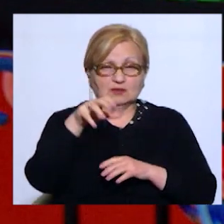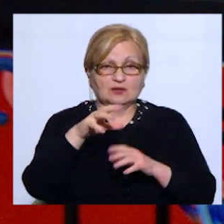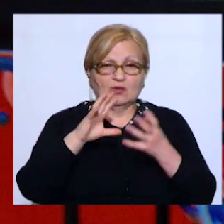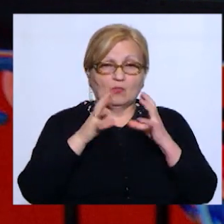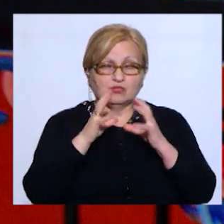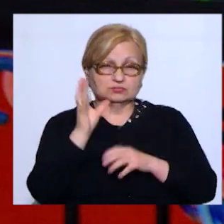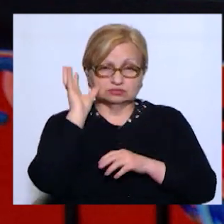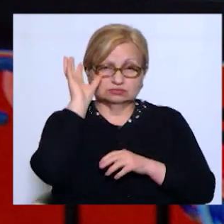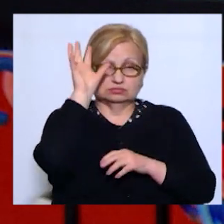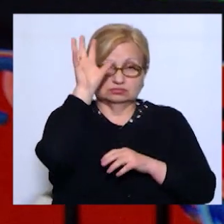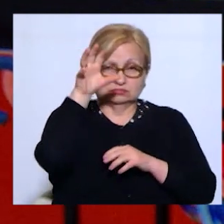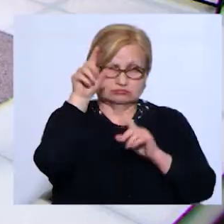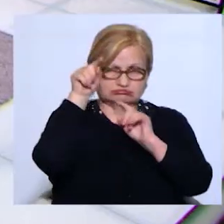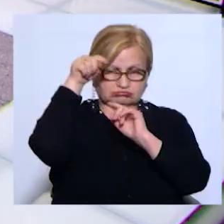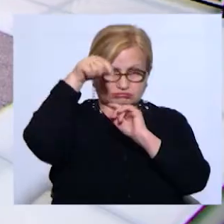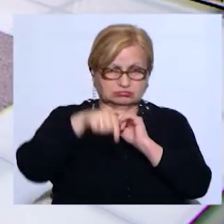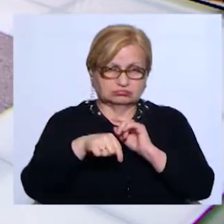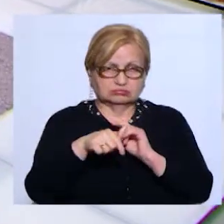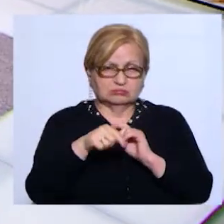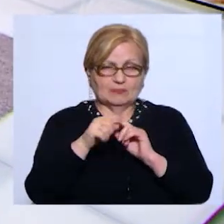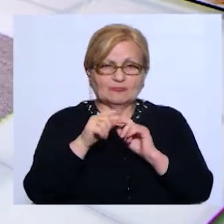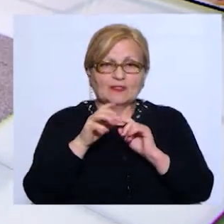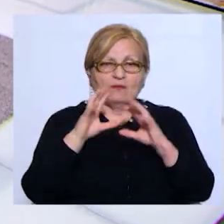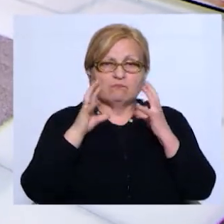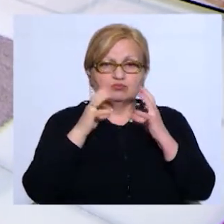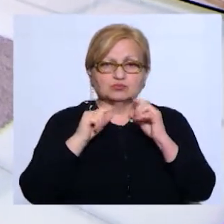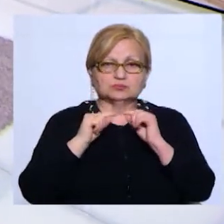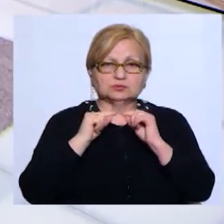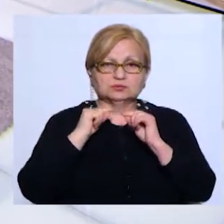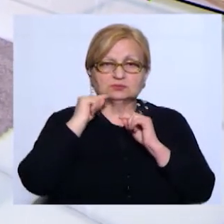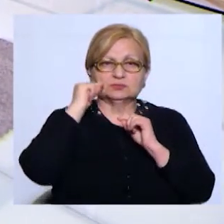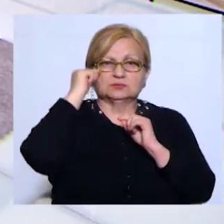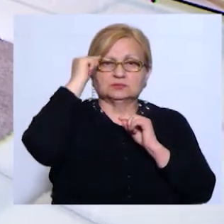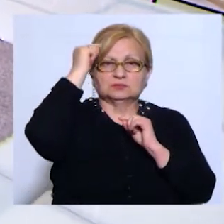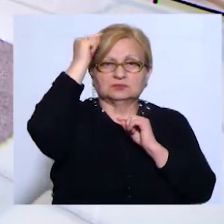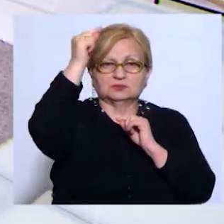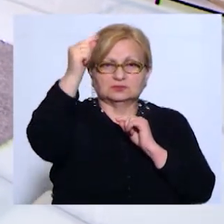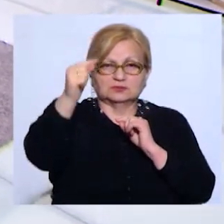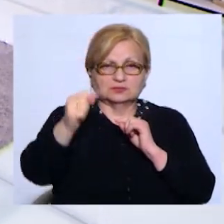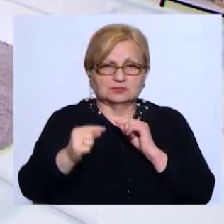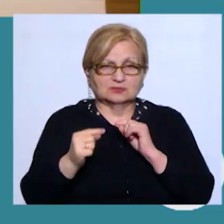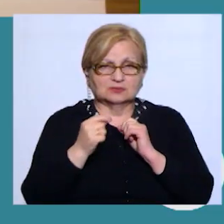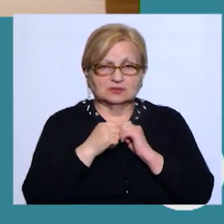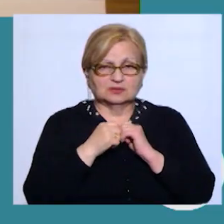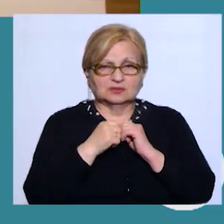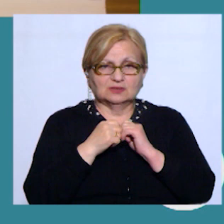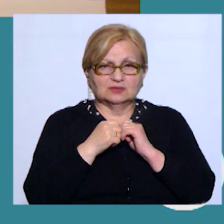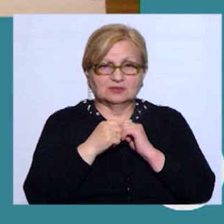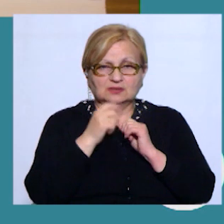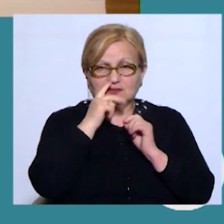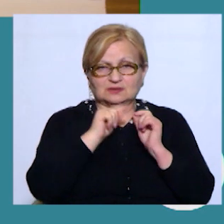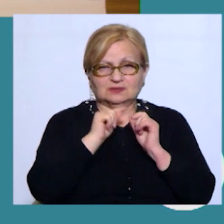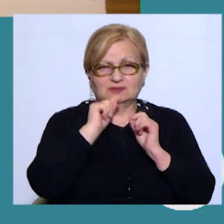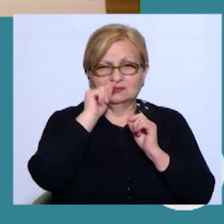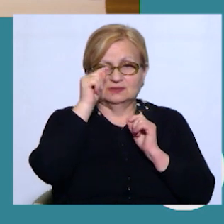ისვრის ბურთს, რომ კალათში ჩააგდოს, აი ეს ტრაექტორია აბა რას გავს, რომ დაფიქსეთ, უცებ არ გეტყვით, ხო? ანუ ერთი წამი